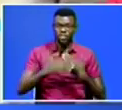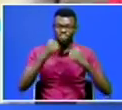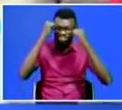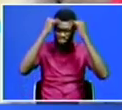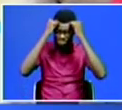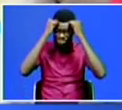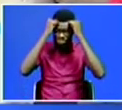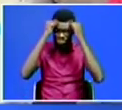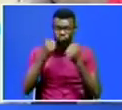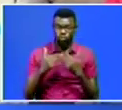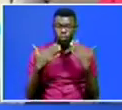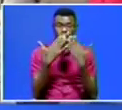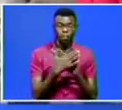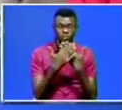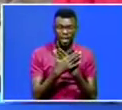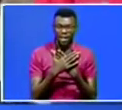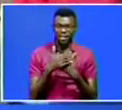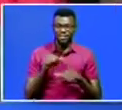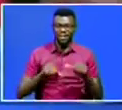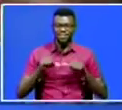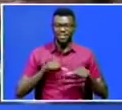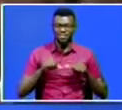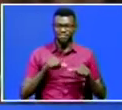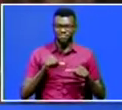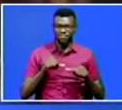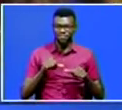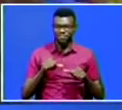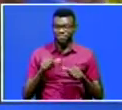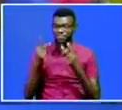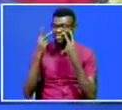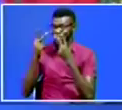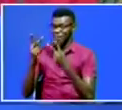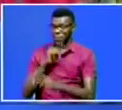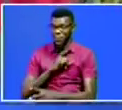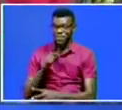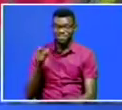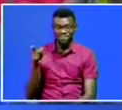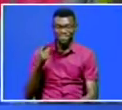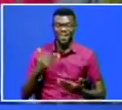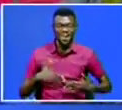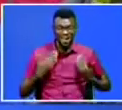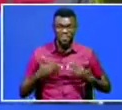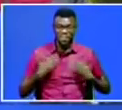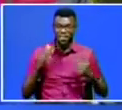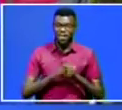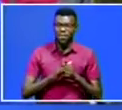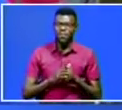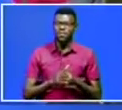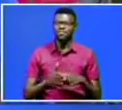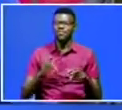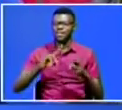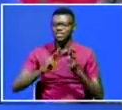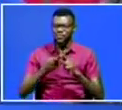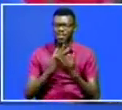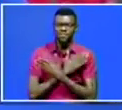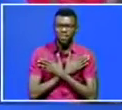nisomee shahada ya computer science. Yeah. Hai, umeweza kusikia kuwa huu ni mwingine ambaye alifurahi sana, na bila shaka jamaa na marafiki wake